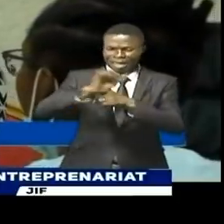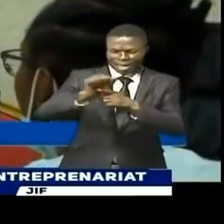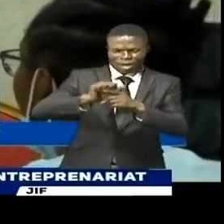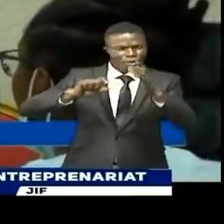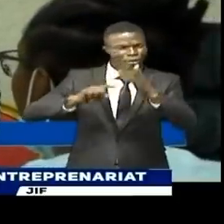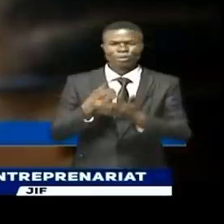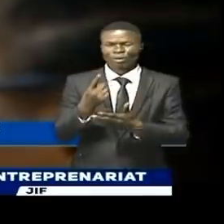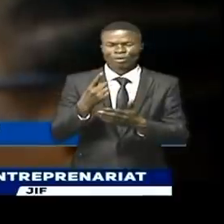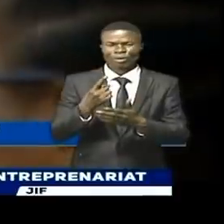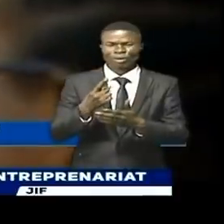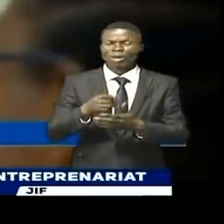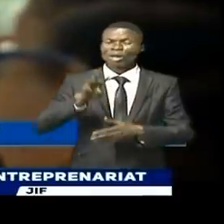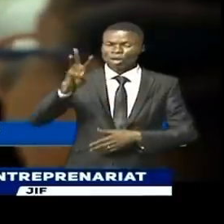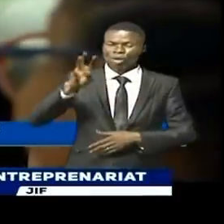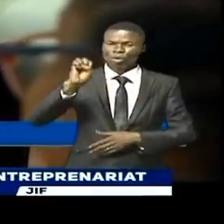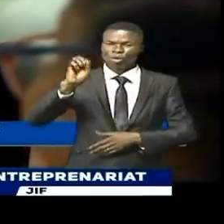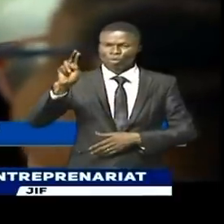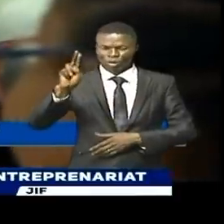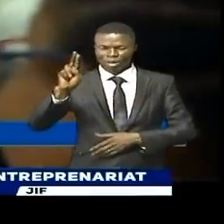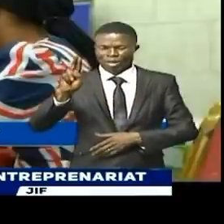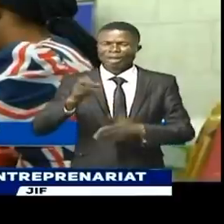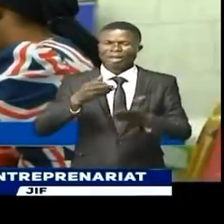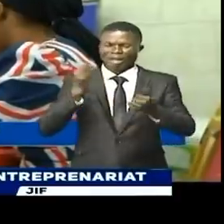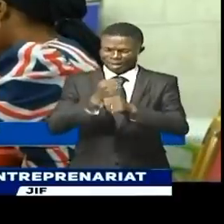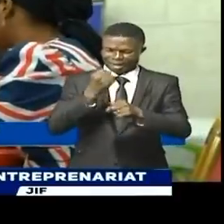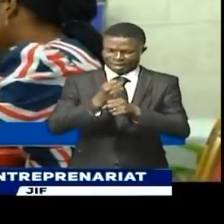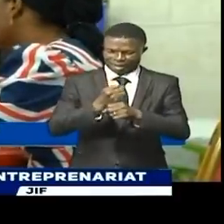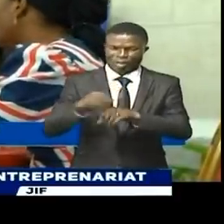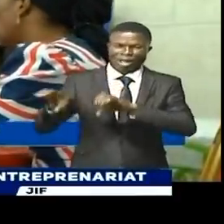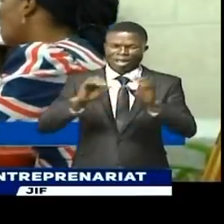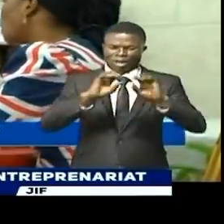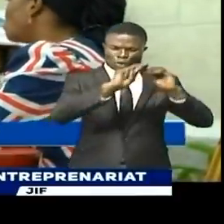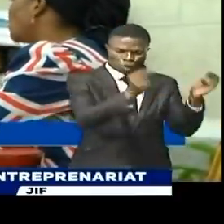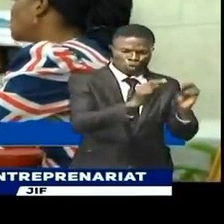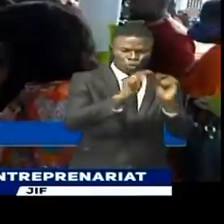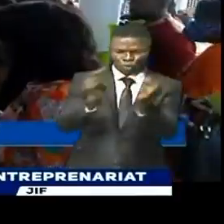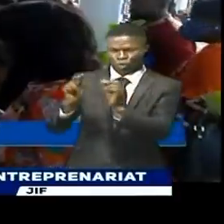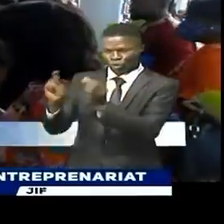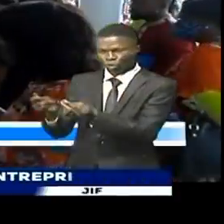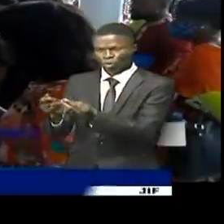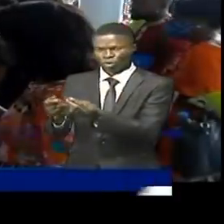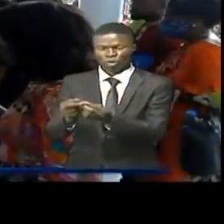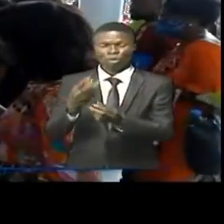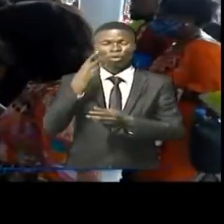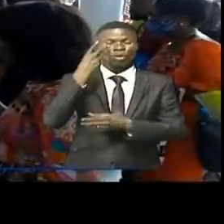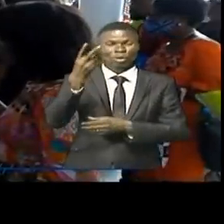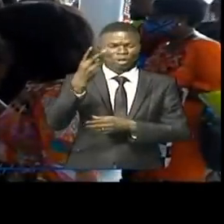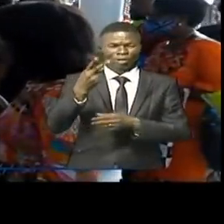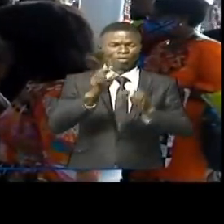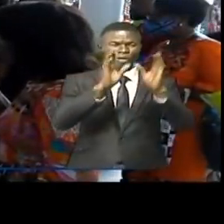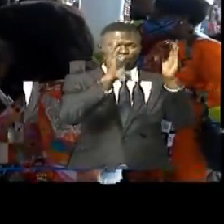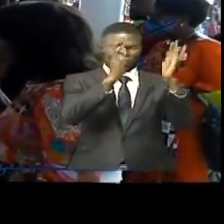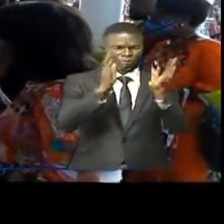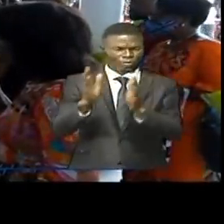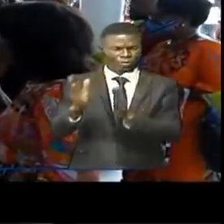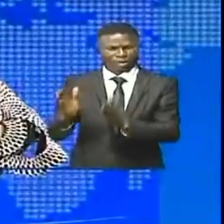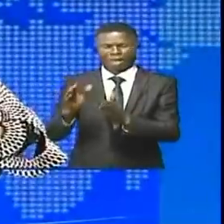want one a ponctué les travaux en atelier conclu par la visite des stands